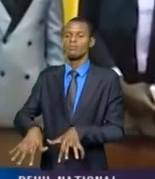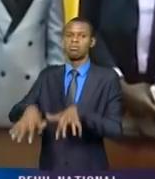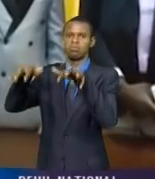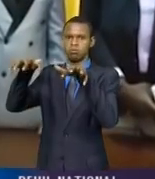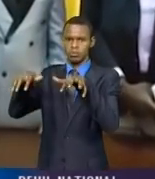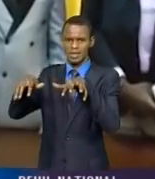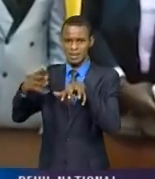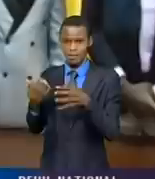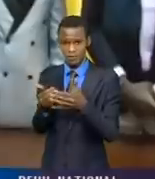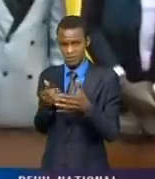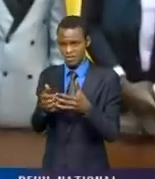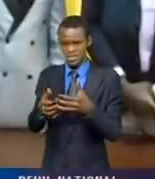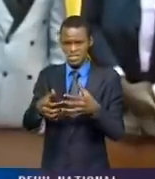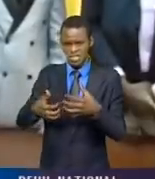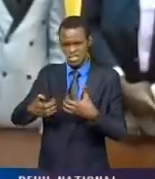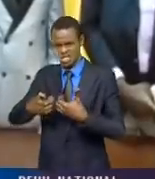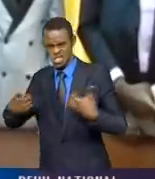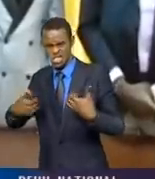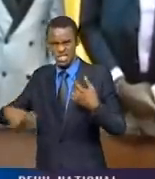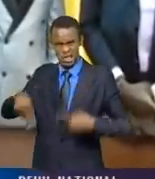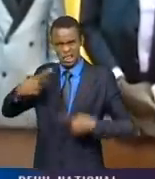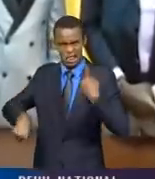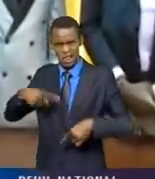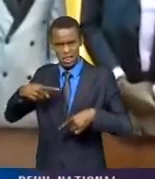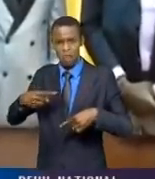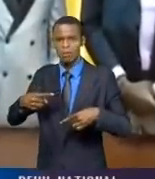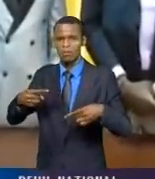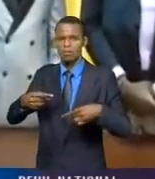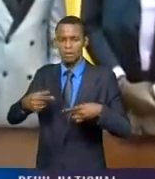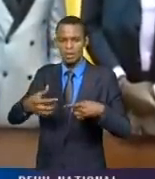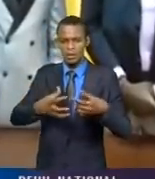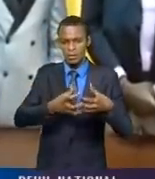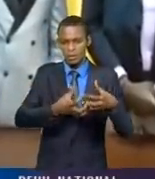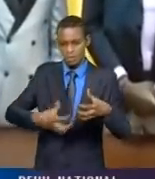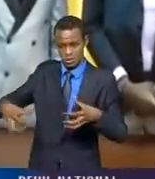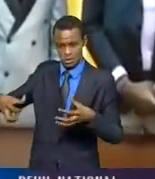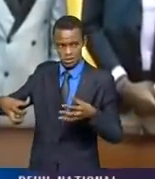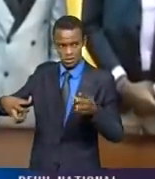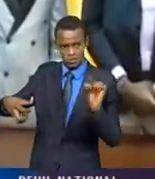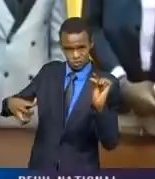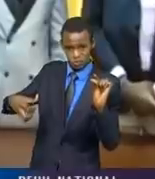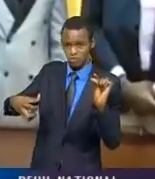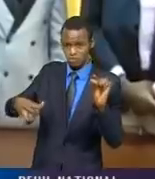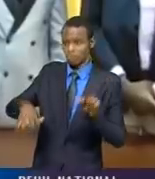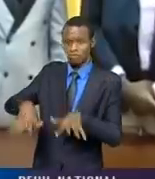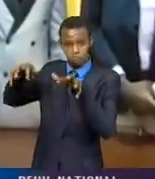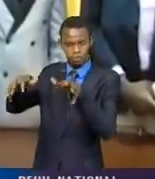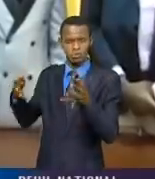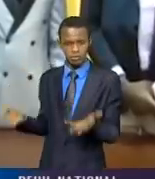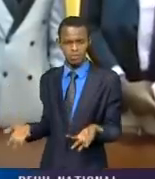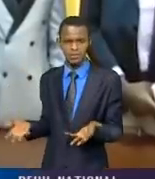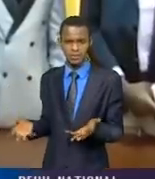des cartes ont débuté sur vesle député actif c'est la